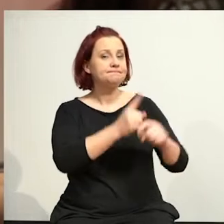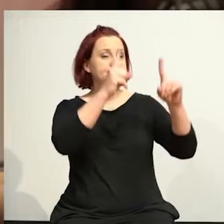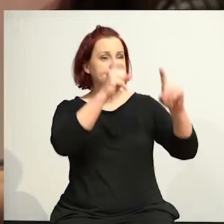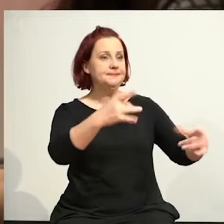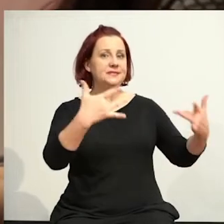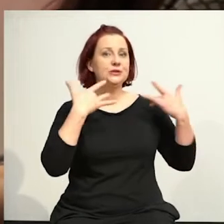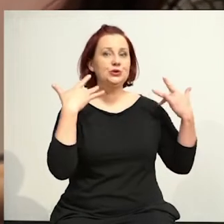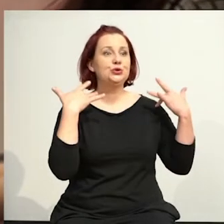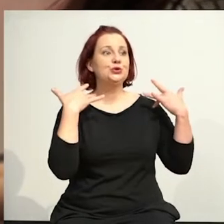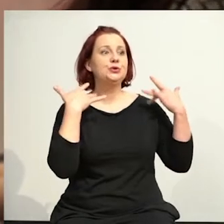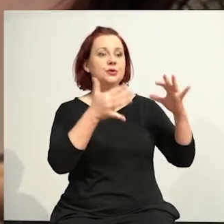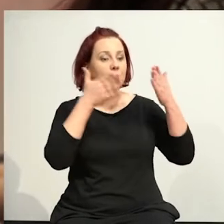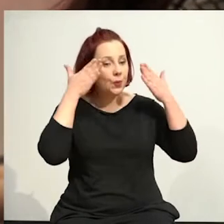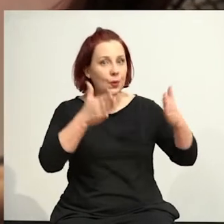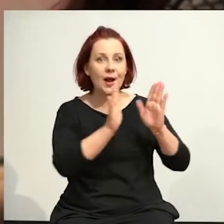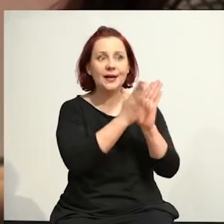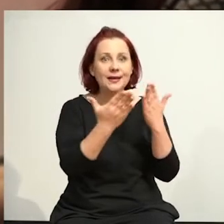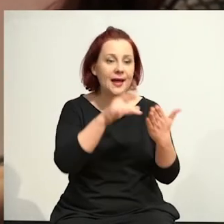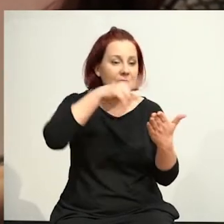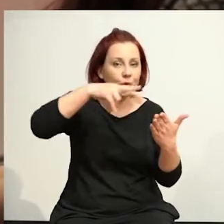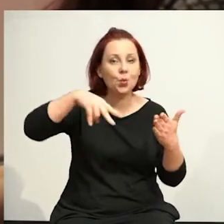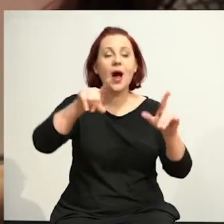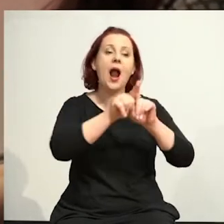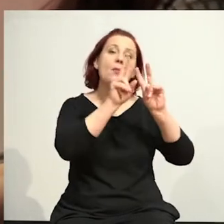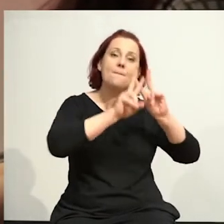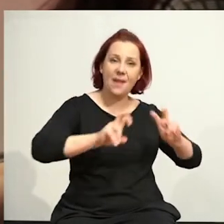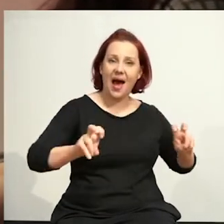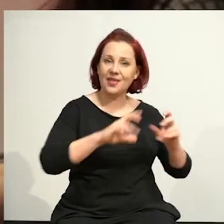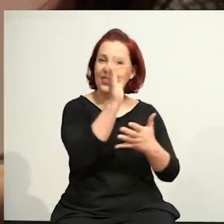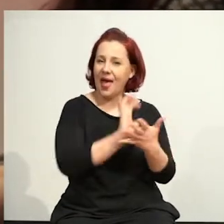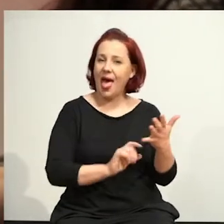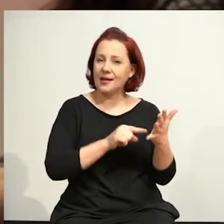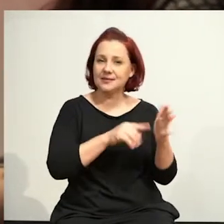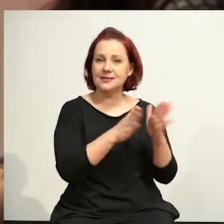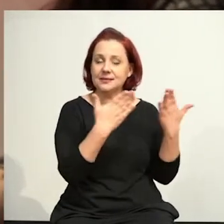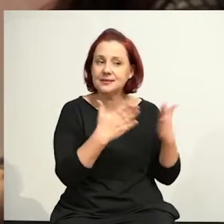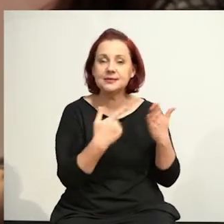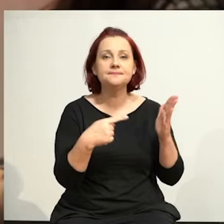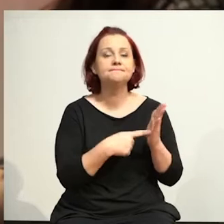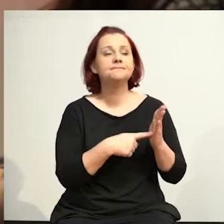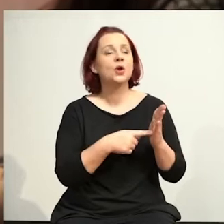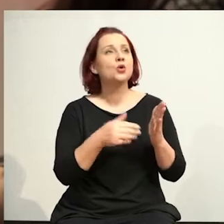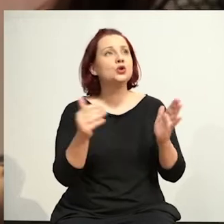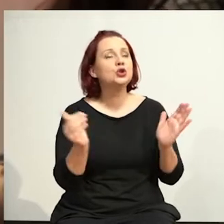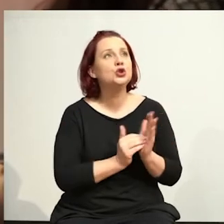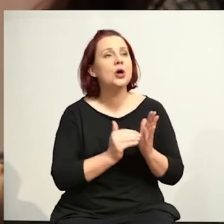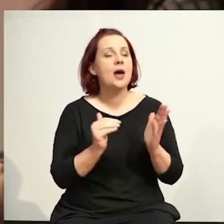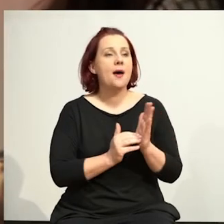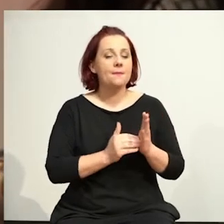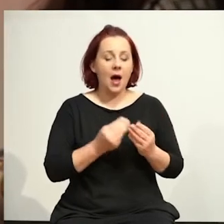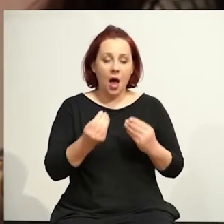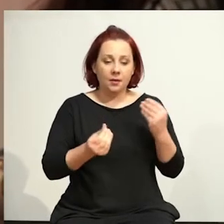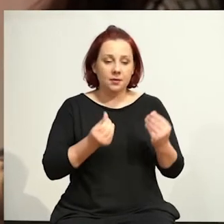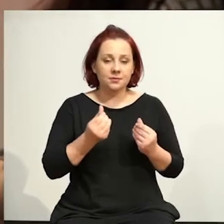życie właśnie zajmując się literaturą, czy badając teksty literackie, to należy jakby obrać sobie po prostu